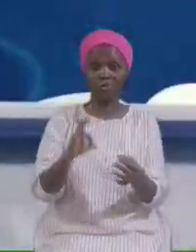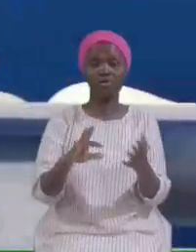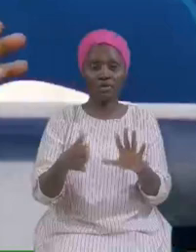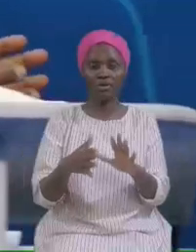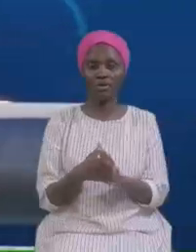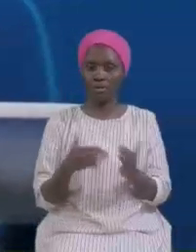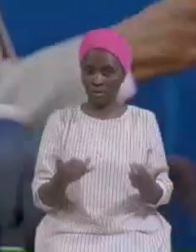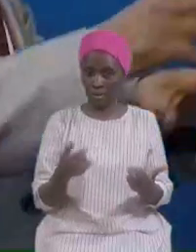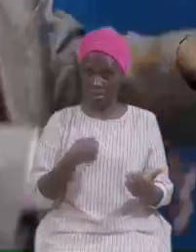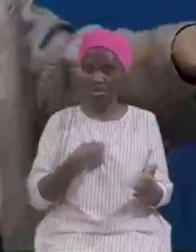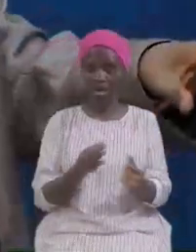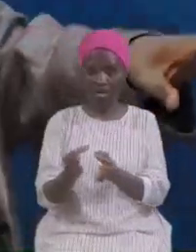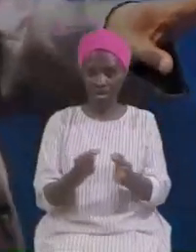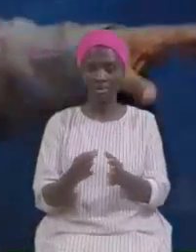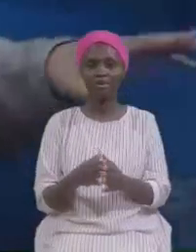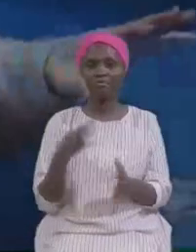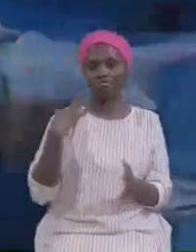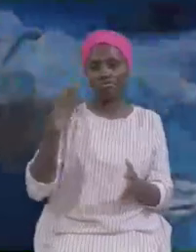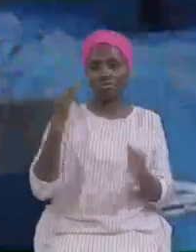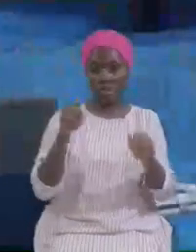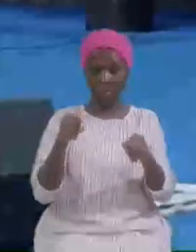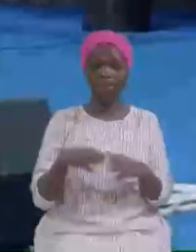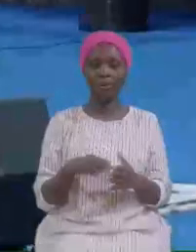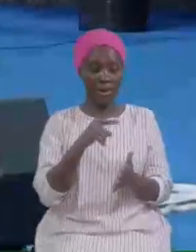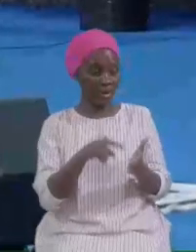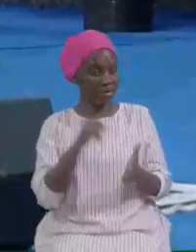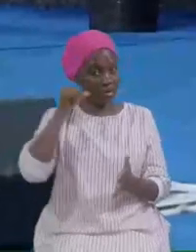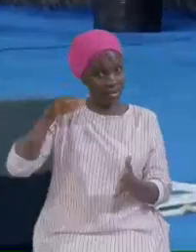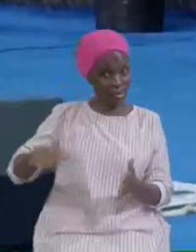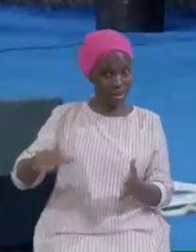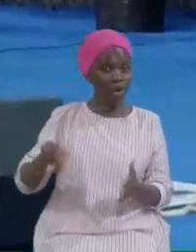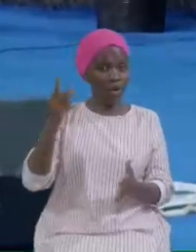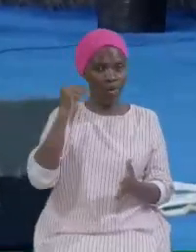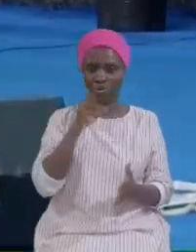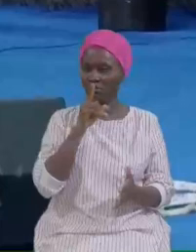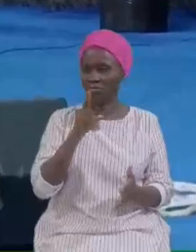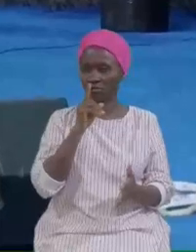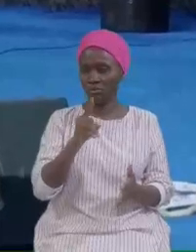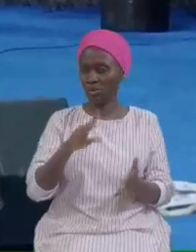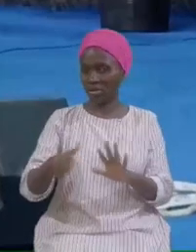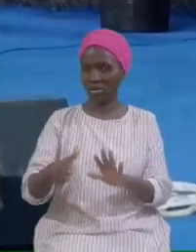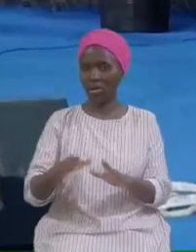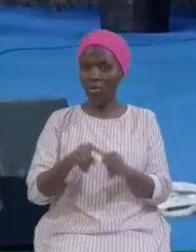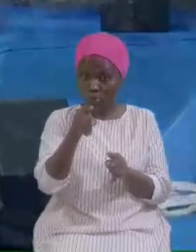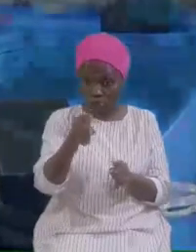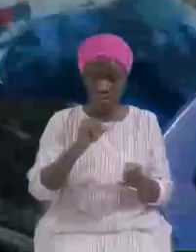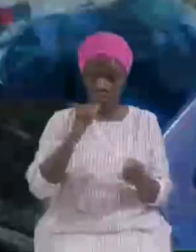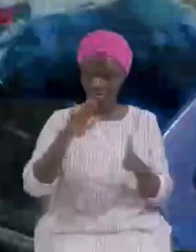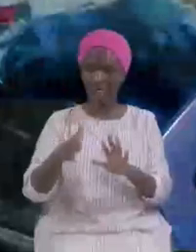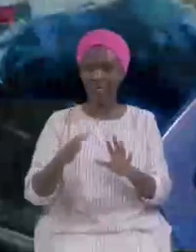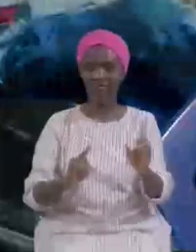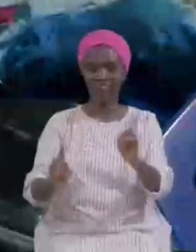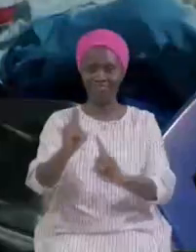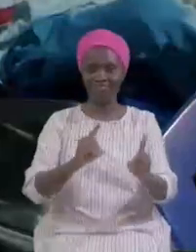Laissez-moi vous expliquer. Applicable. Vous voyez, cette fille était réellement morte. Mais toi, tu n'es pas encore mort. Dis, je ne suis